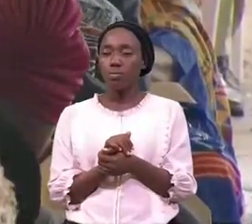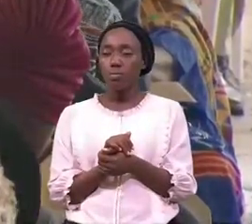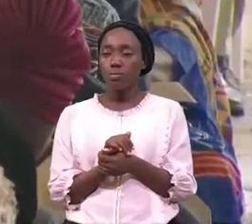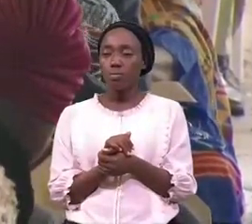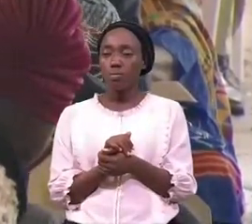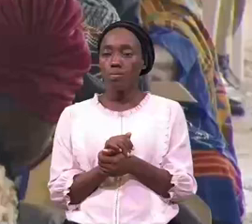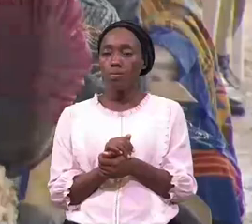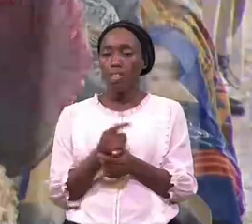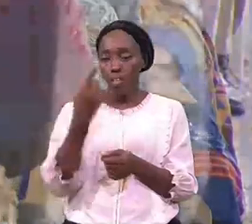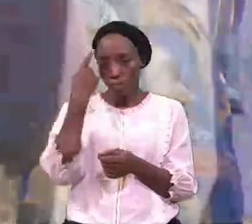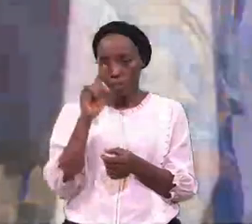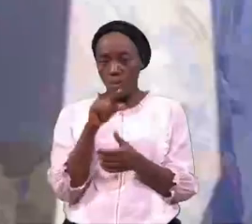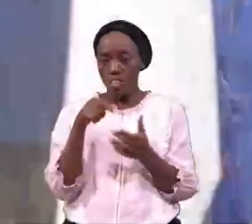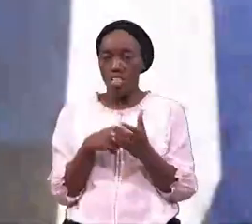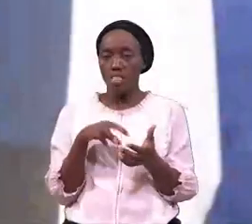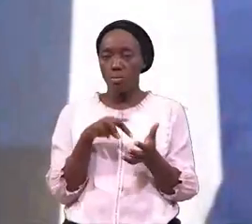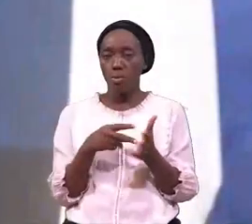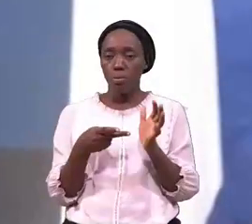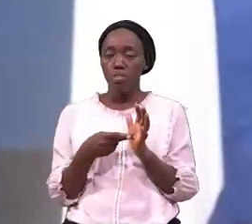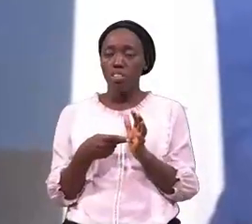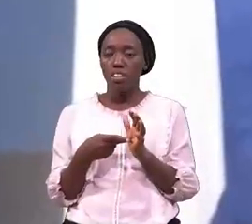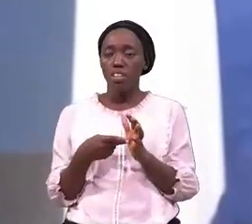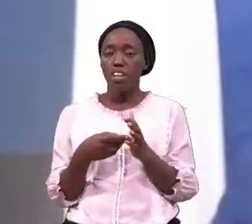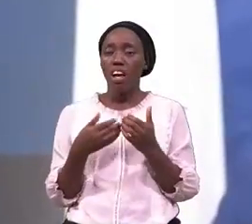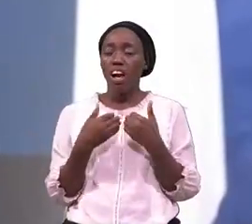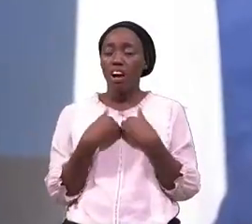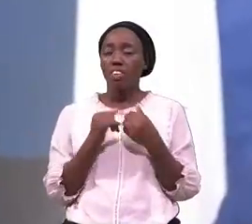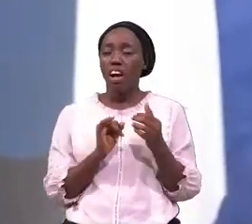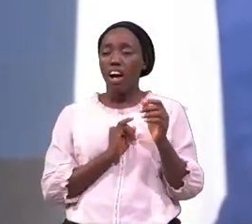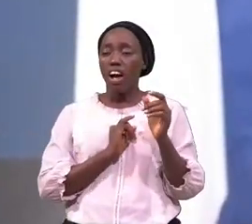Seigneur. C'est pour ça que nous sommes dans le ministère.